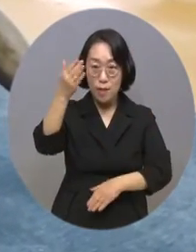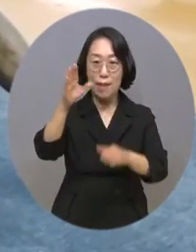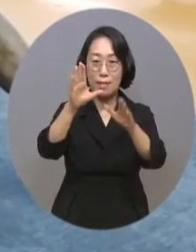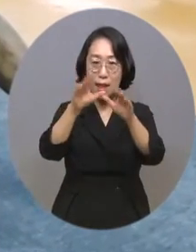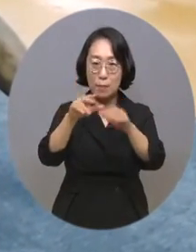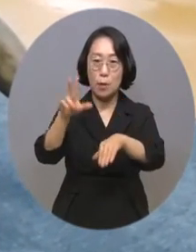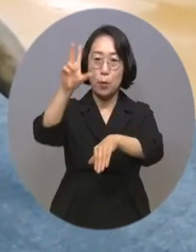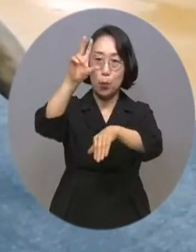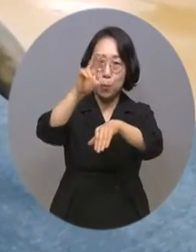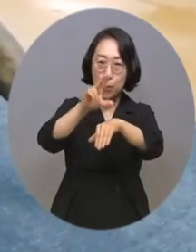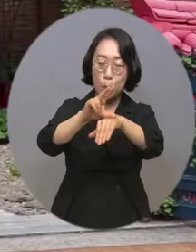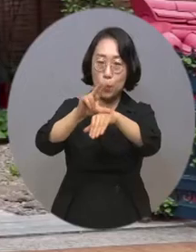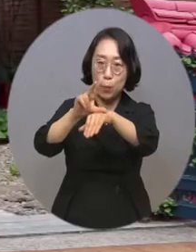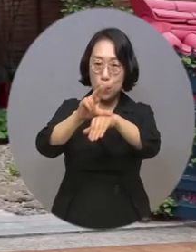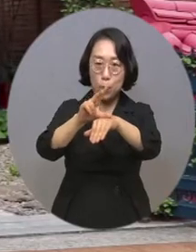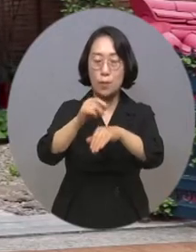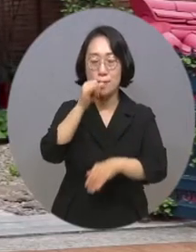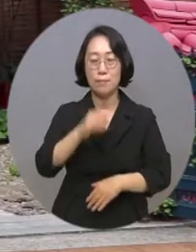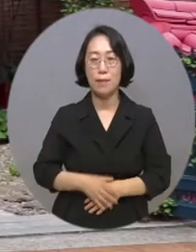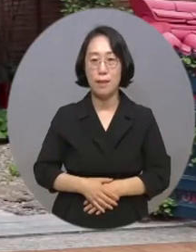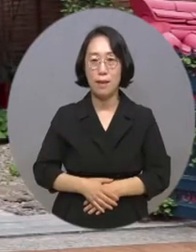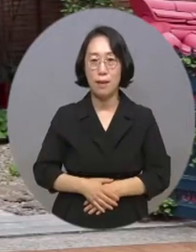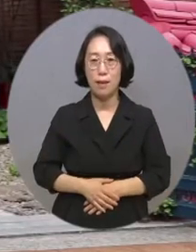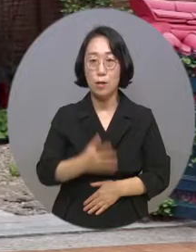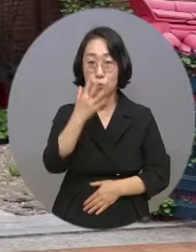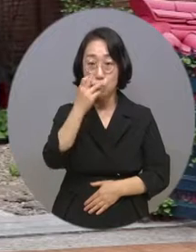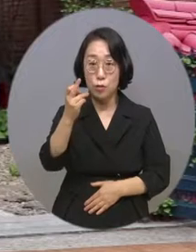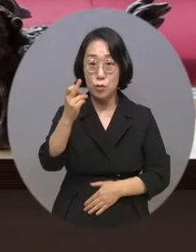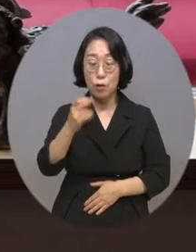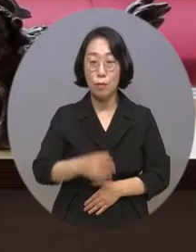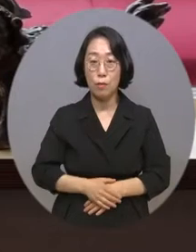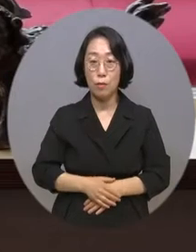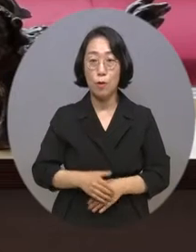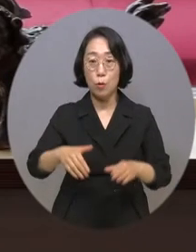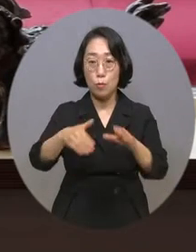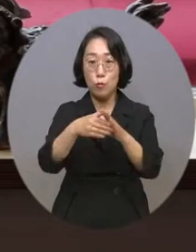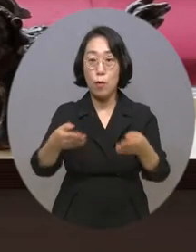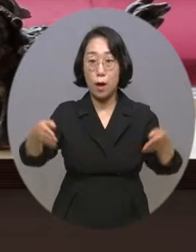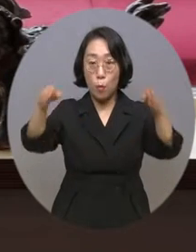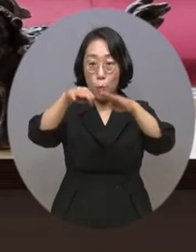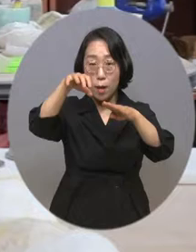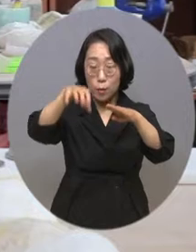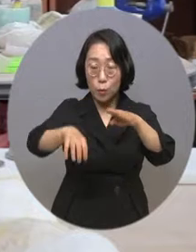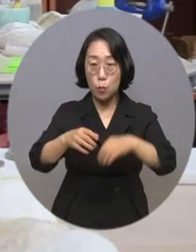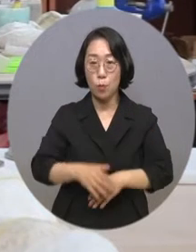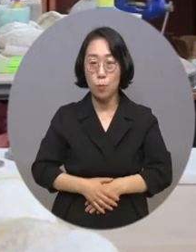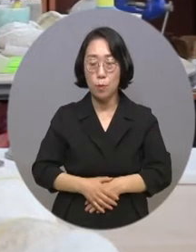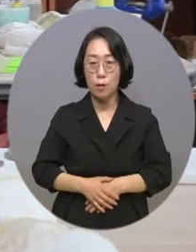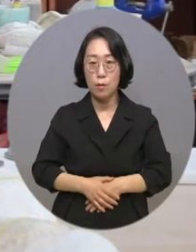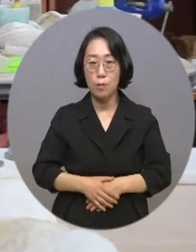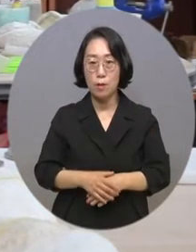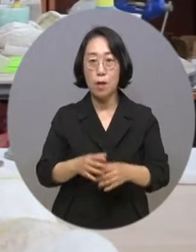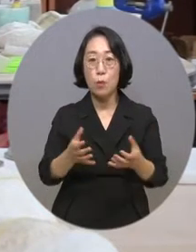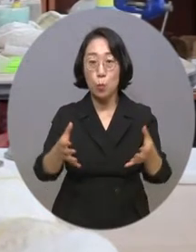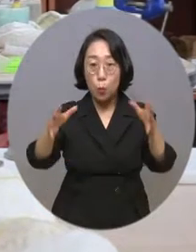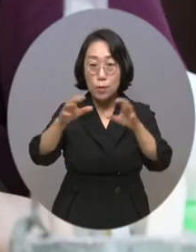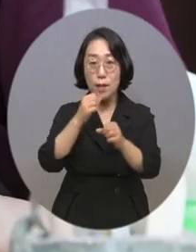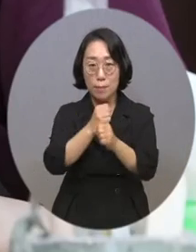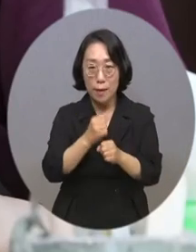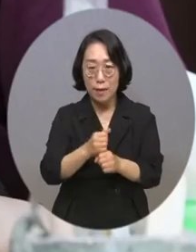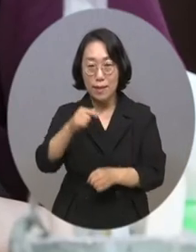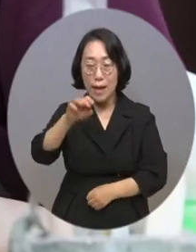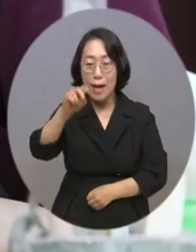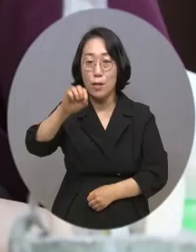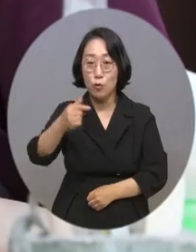한 마리가 춤을 춥니다. 순천 문화공간 발해에서는 도자 작업으로 왕성한 활동을 하고 있는